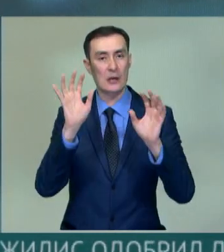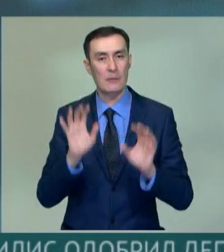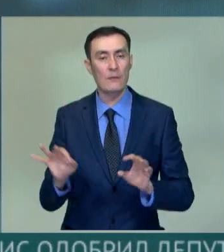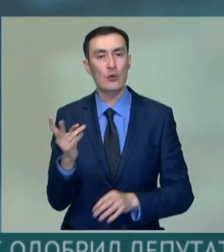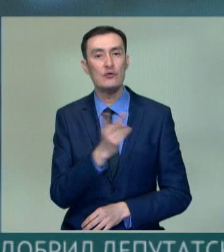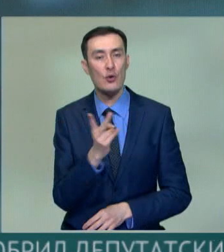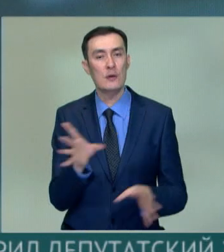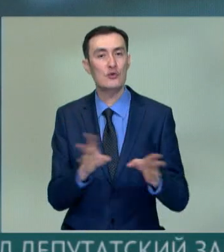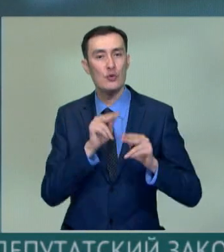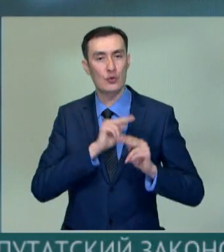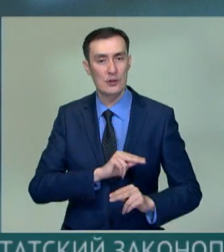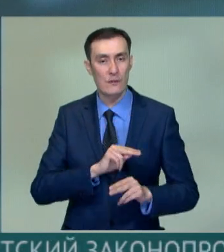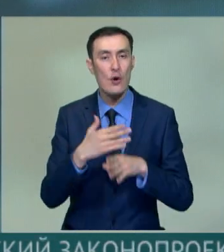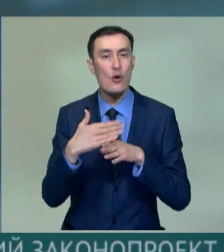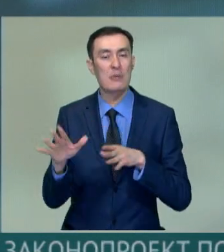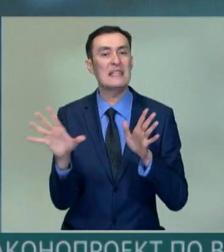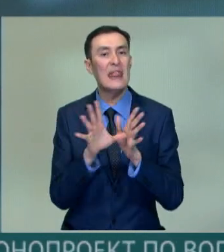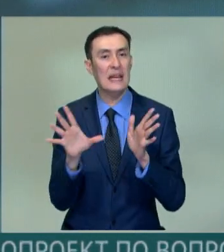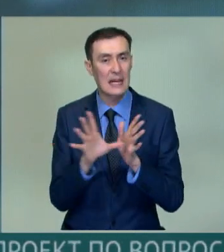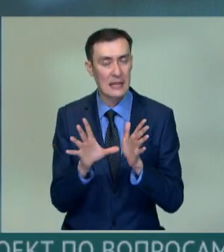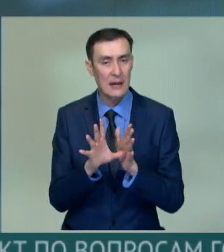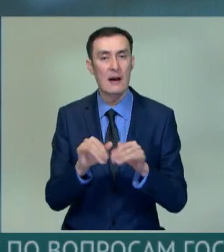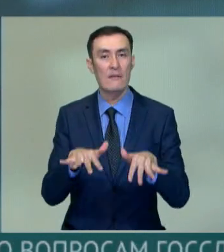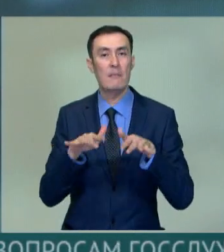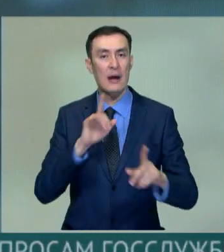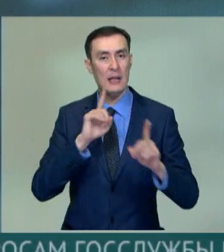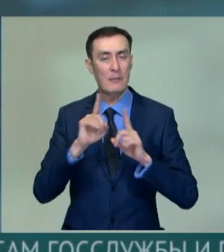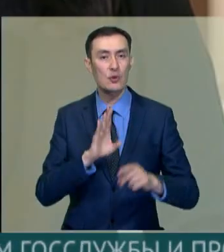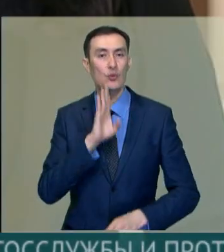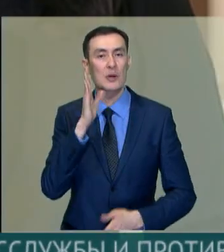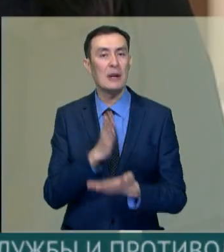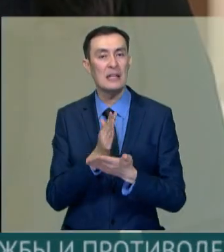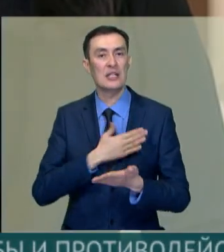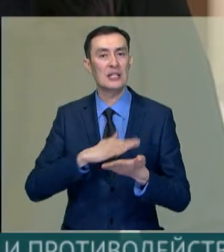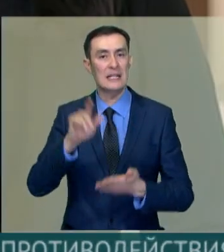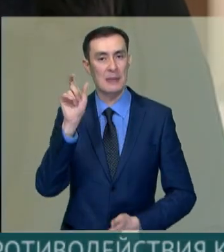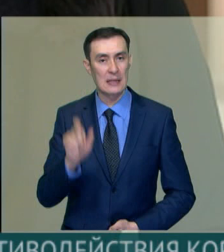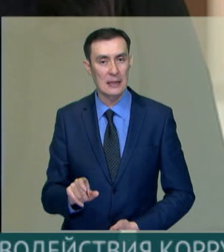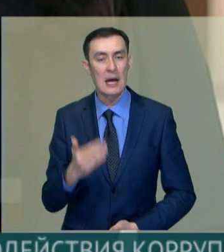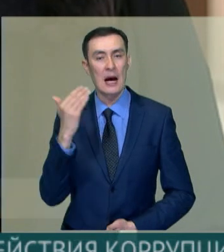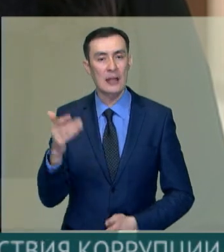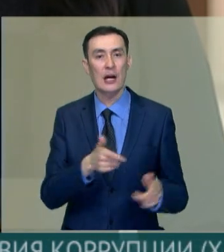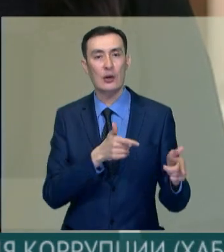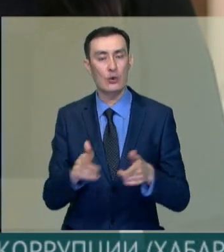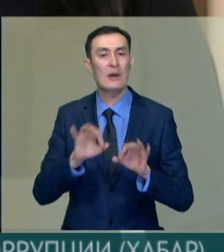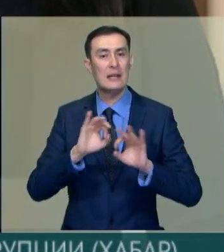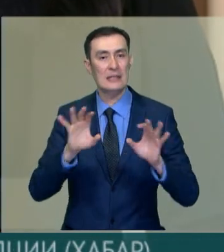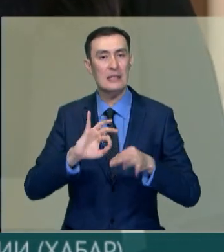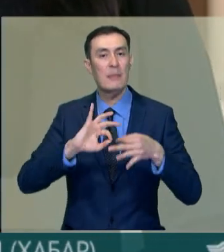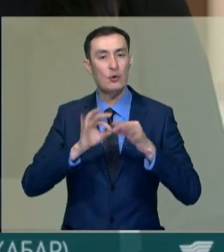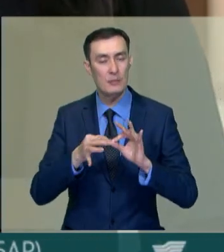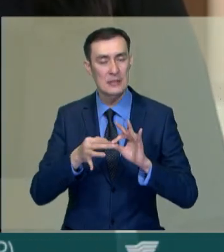о двустороннем сотрудничестве в области энергетики. В парламенте все утро находилась моя коллега Ирина Камышова и уже готова рассказать